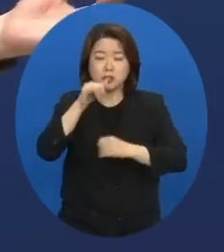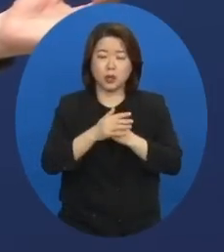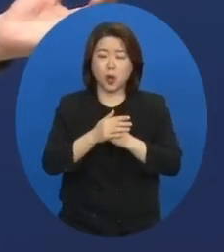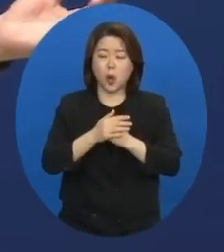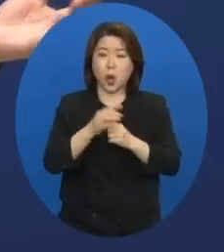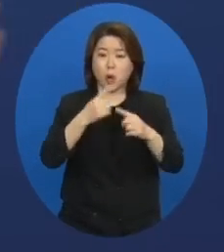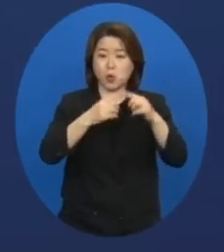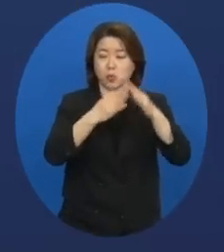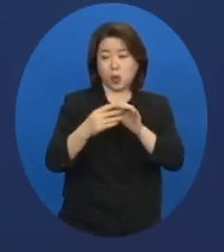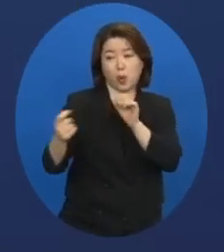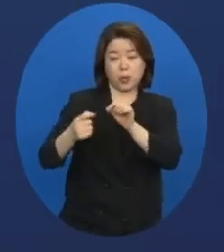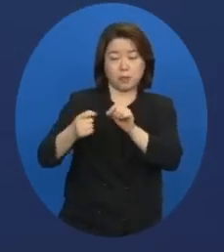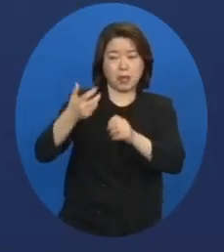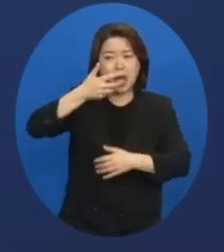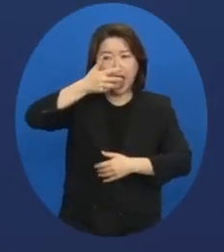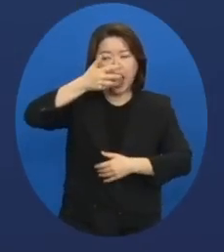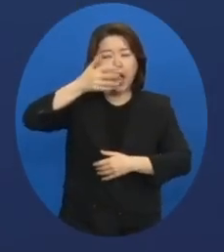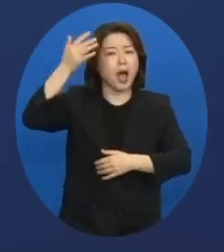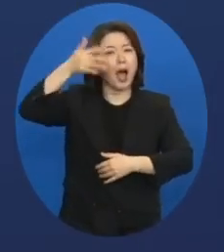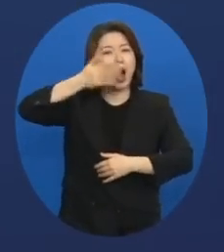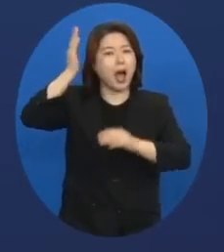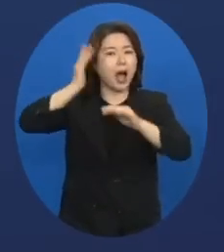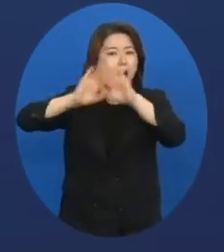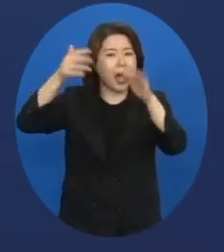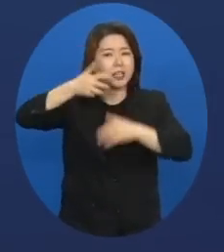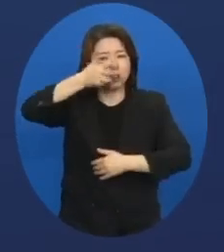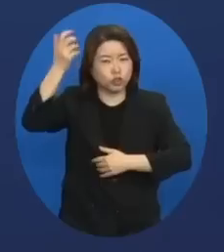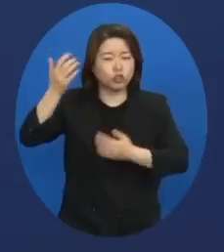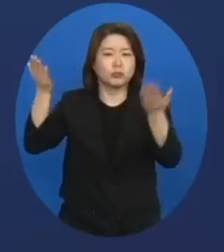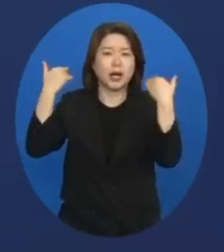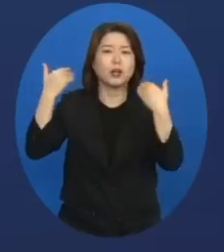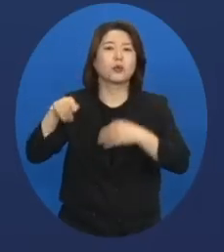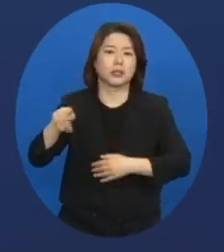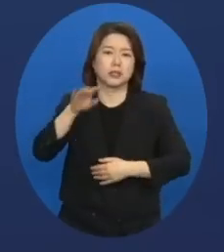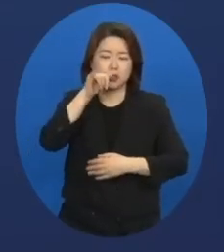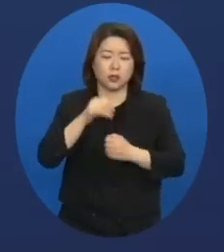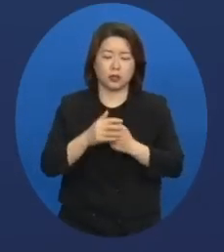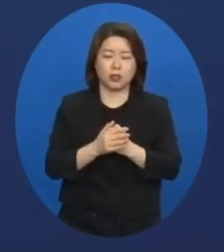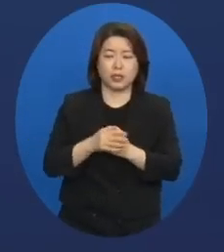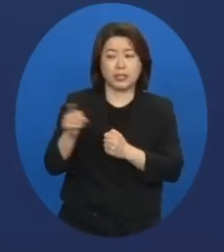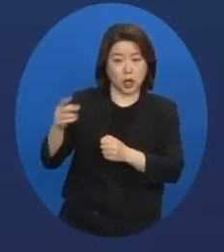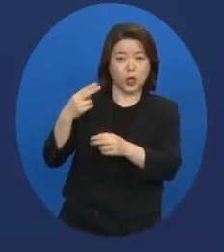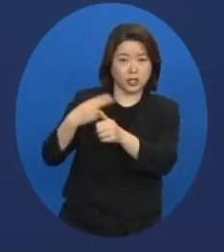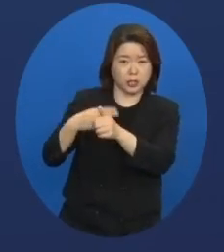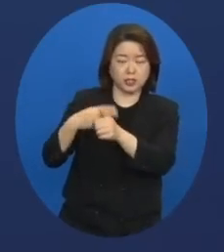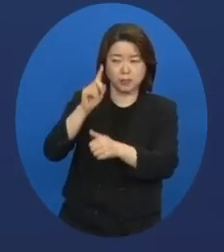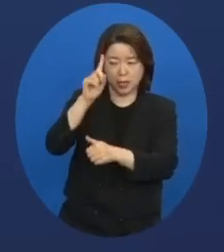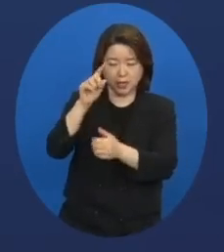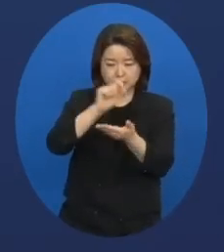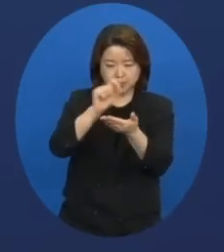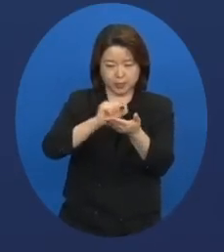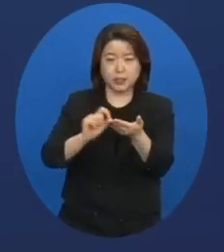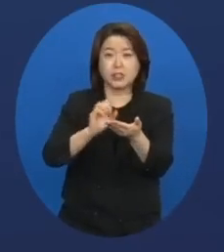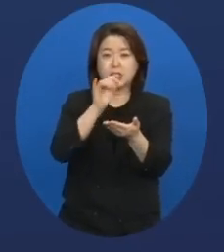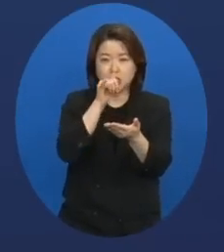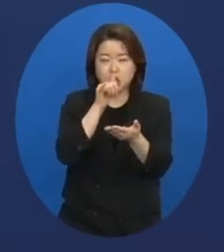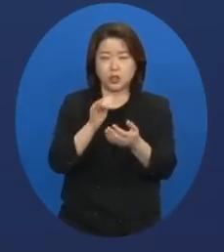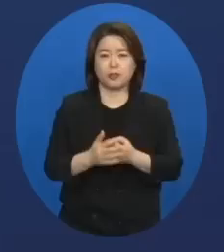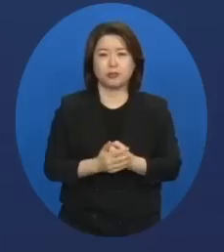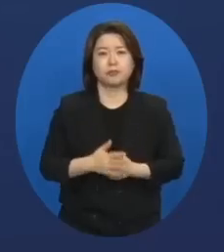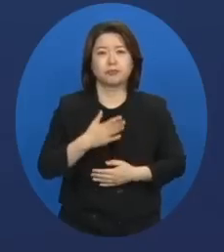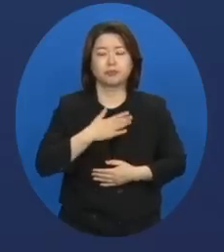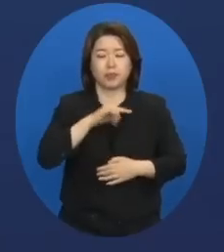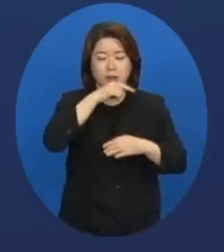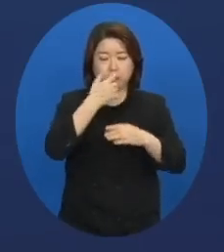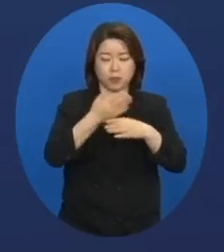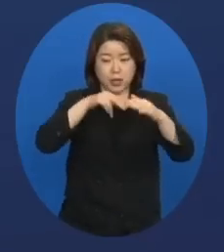한울꿈학교 학생들입니다. 그 선생님 한 분이 이런 글을 쓰셨어요. 저는